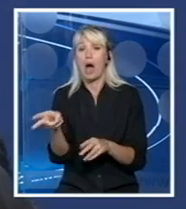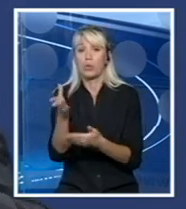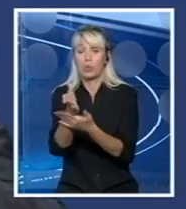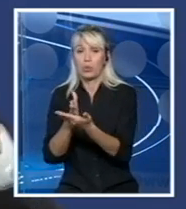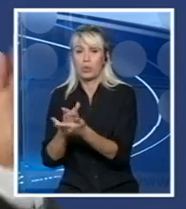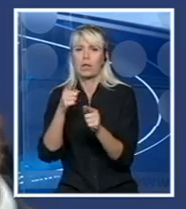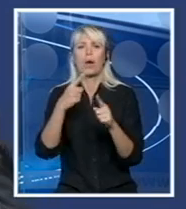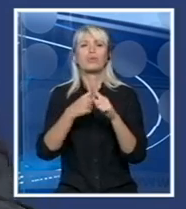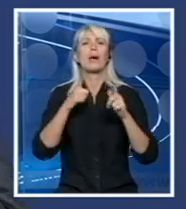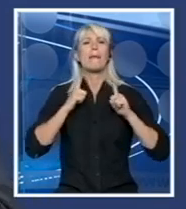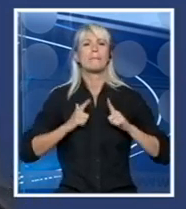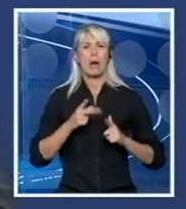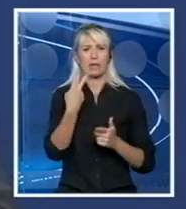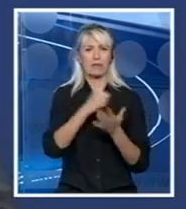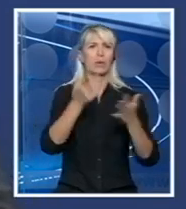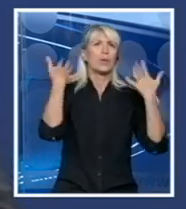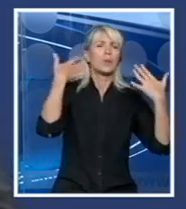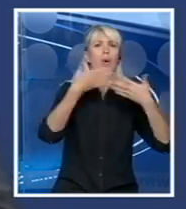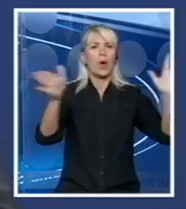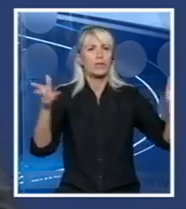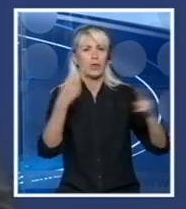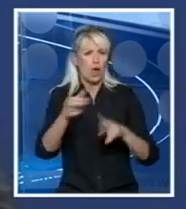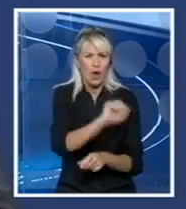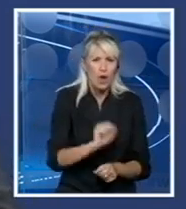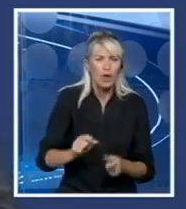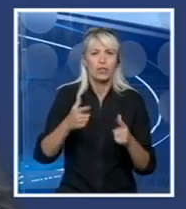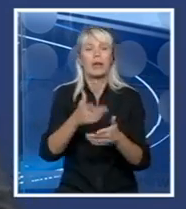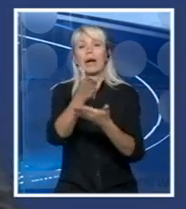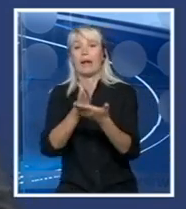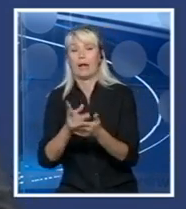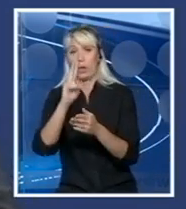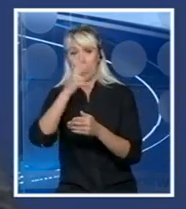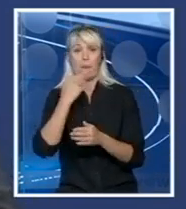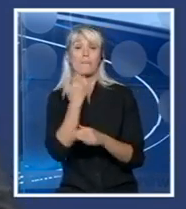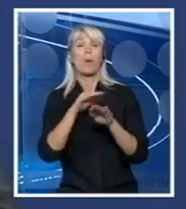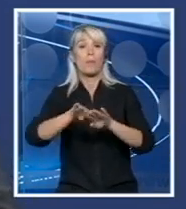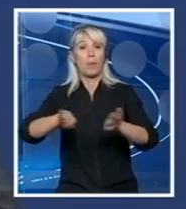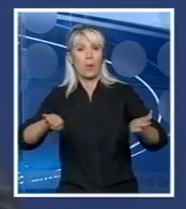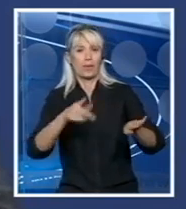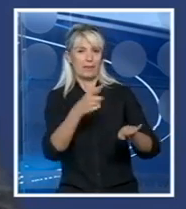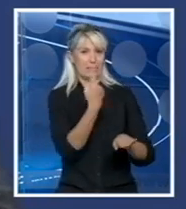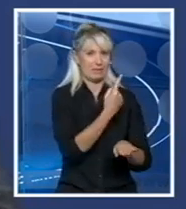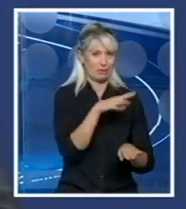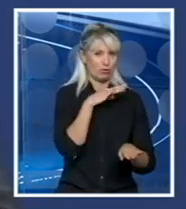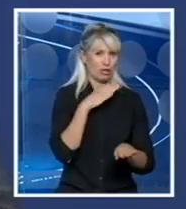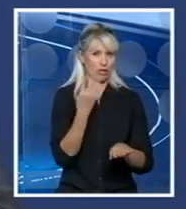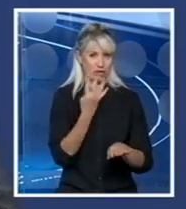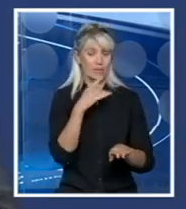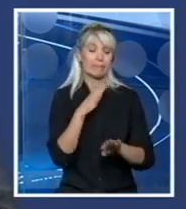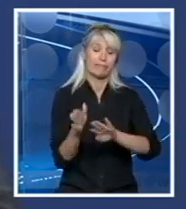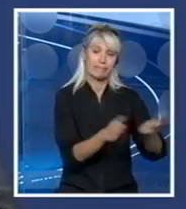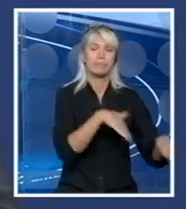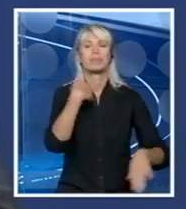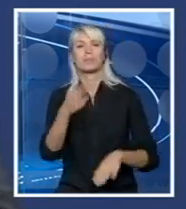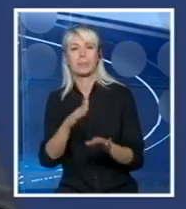da se provetri, da se sve uradi ono što je potrebno. Imamo, znači, starije osnovce. Znači, volje školi u zavisnosti od